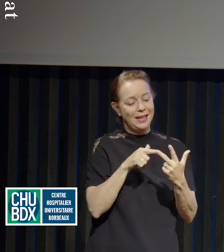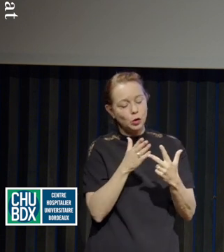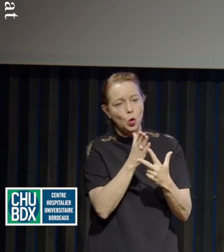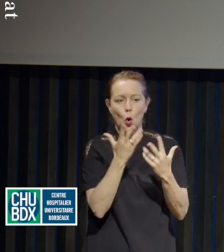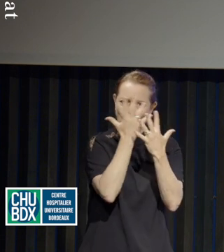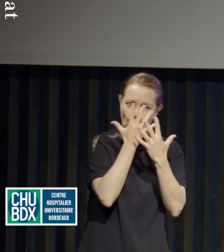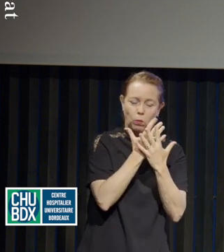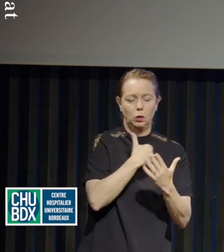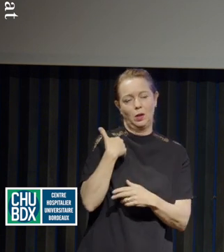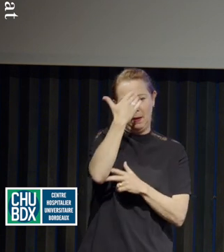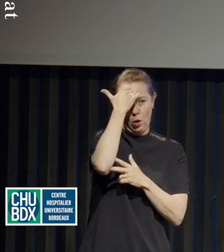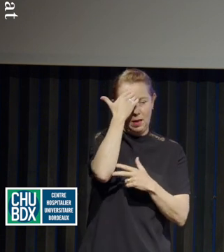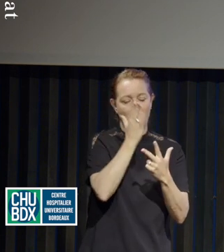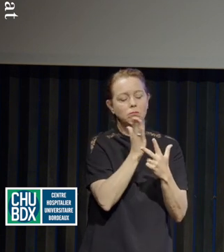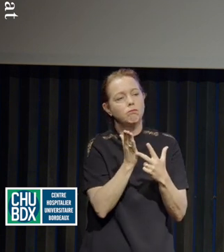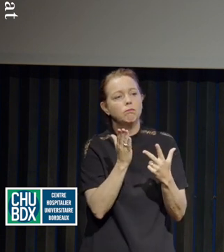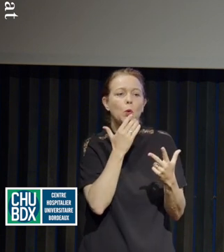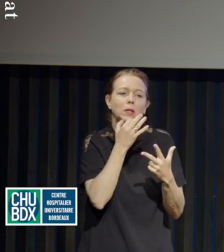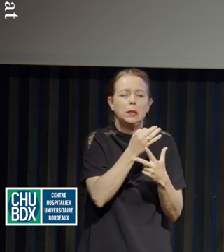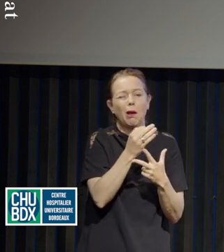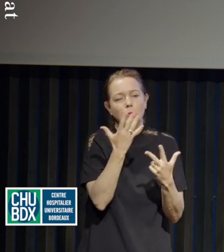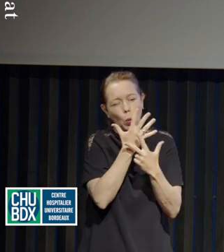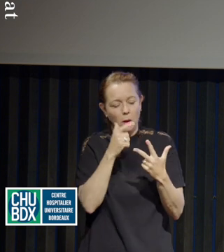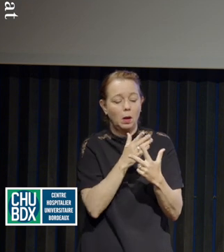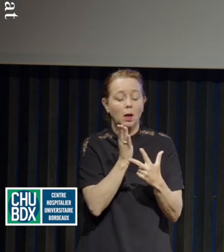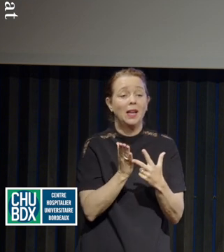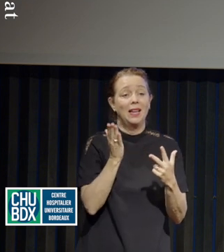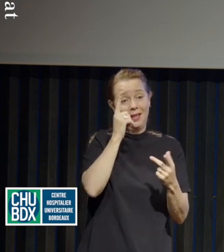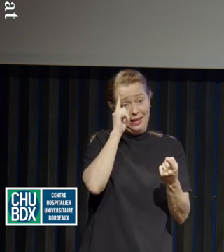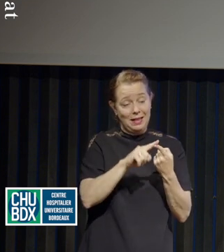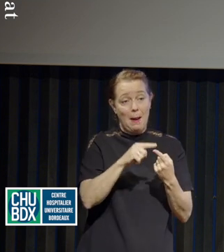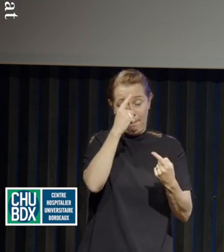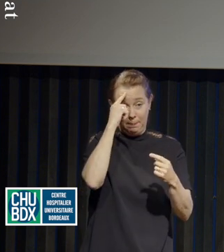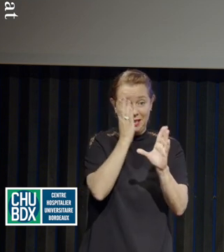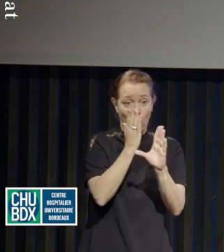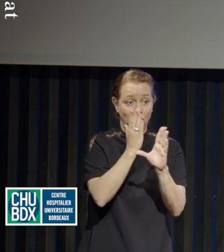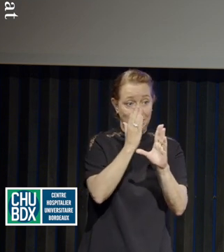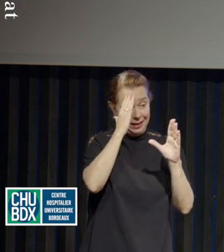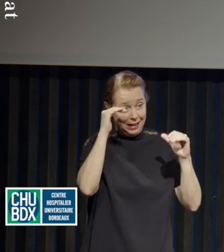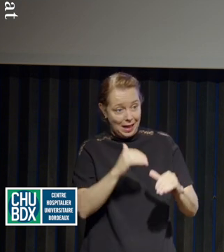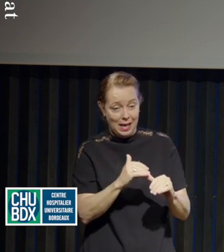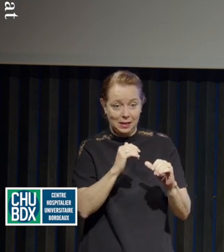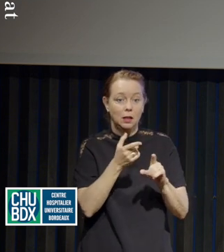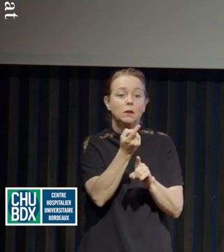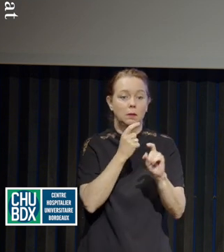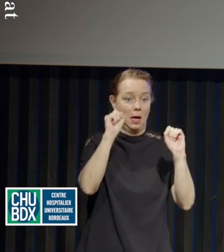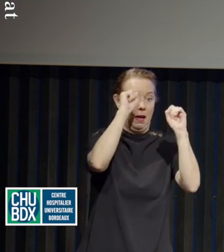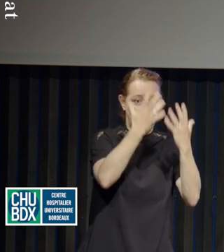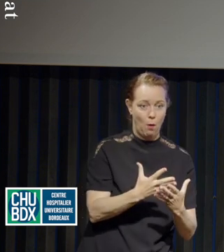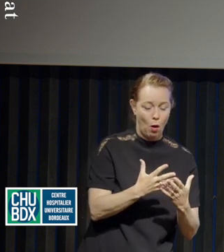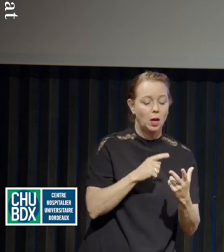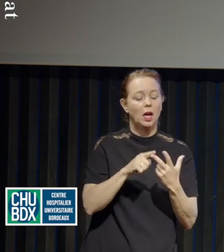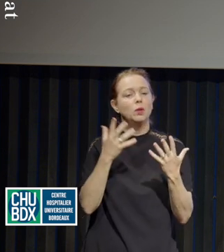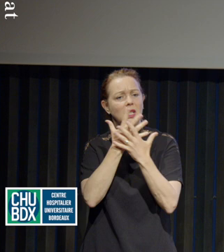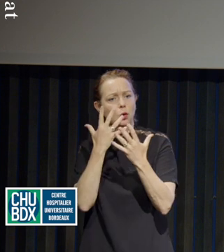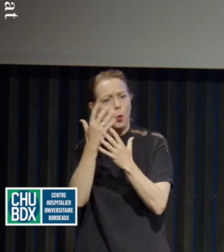de la santé mentale, on pourrait les appeler comme ça, d'une part la détresse psychologique réactionnelle et les troubles psychiatriques. La